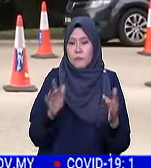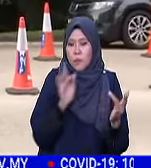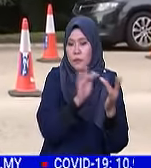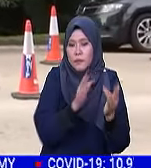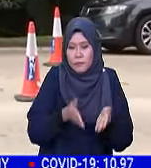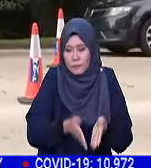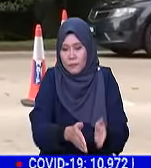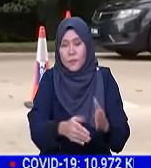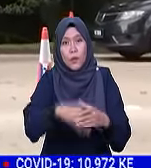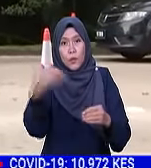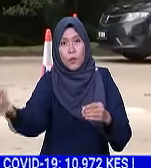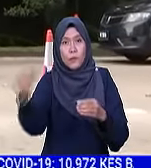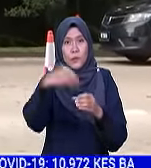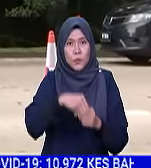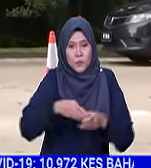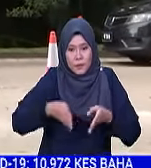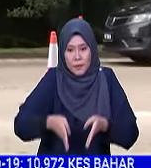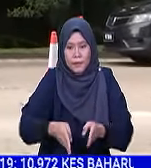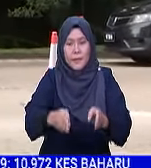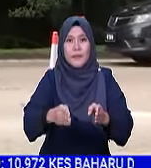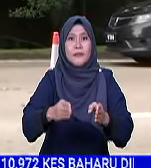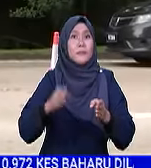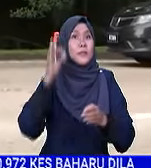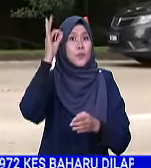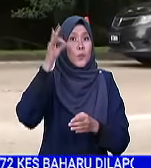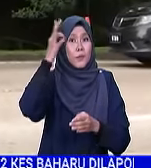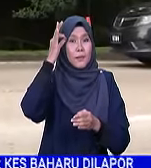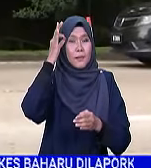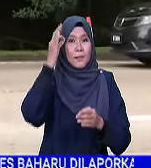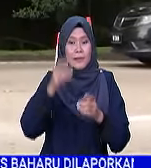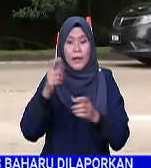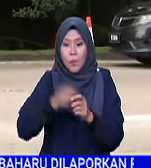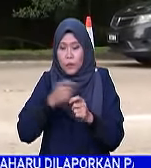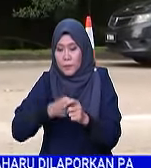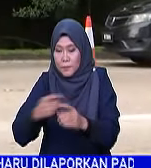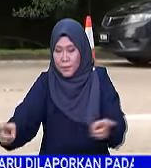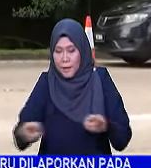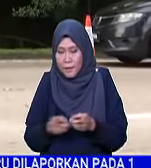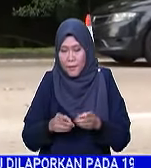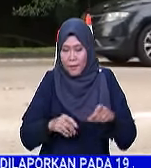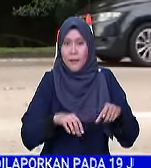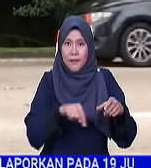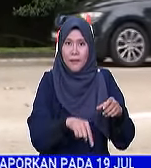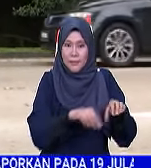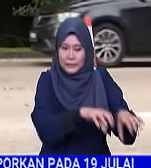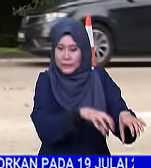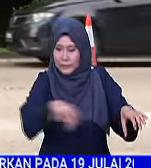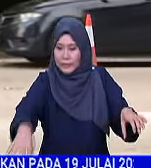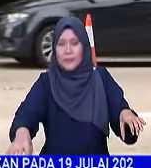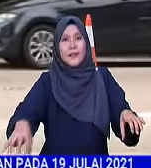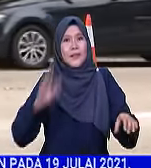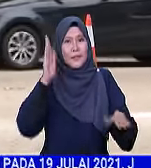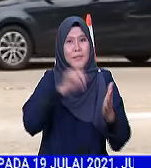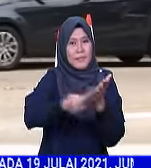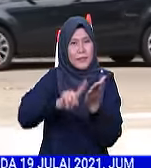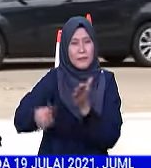lebuh raya itu keluar masuk lebuh raya dan jalan-jalan persekutuan yang menghubungkan di antara setiap daerah. Itu pemeriksaan dengan terlebih teliti, dengan